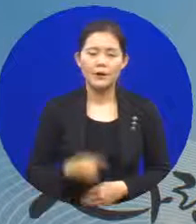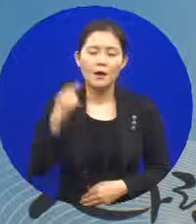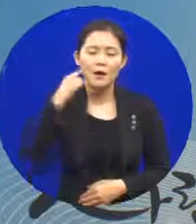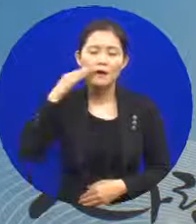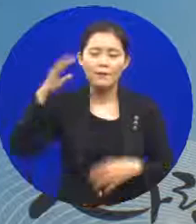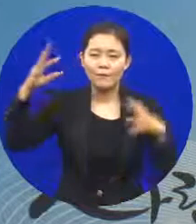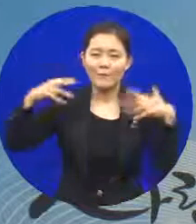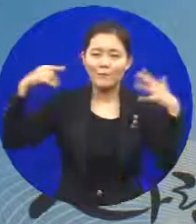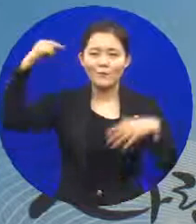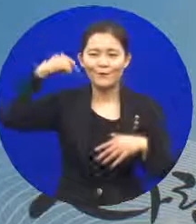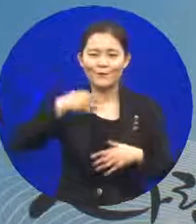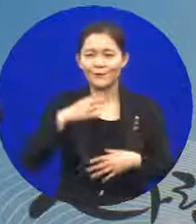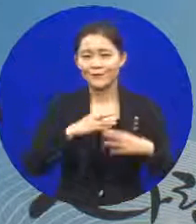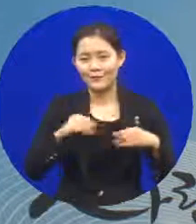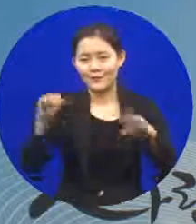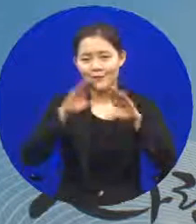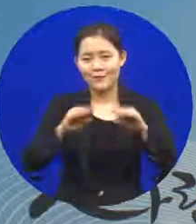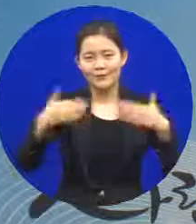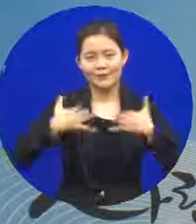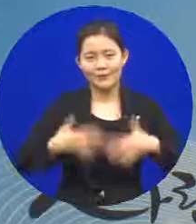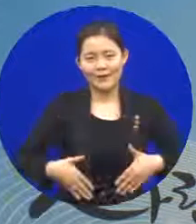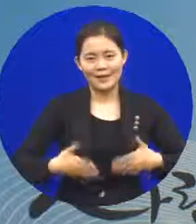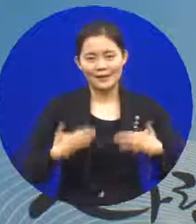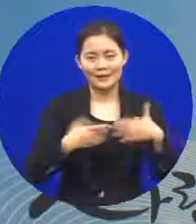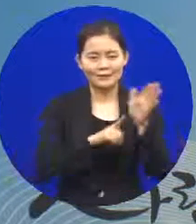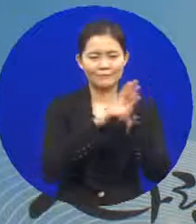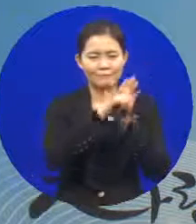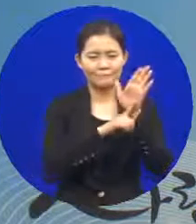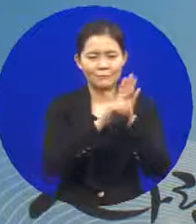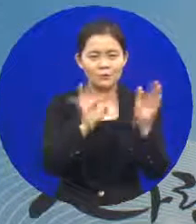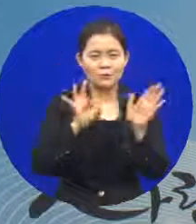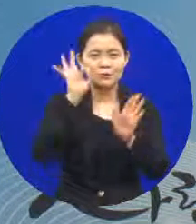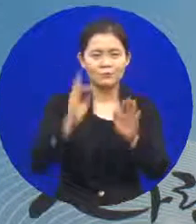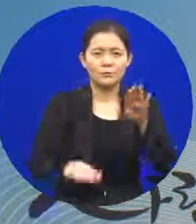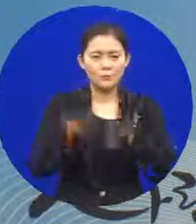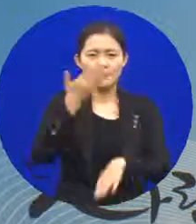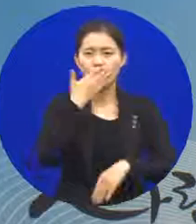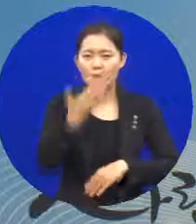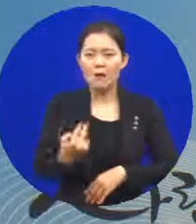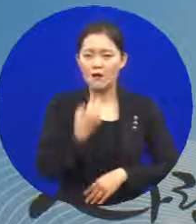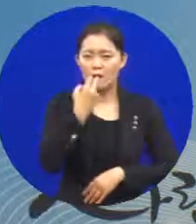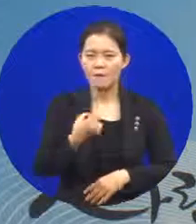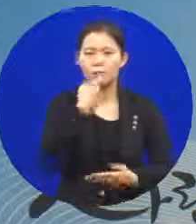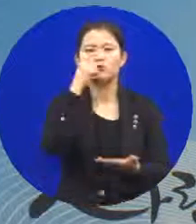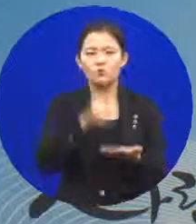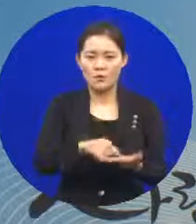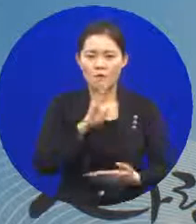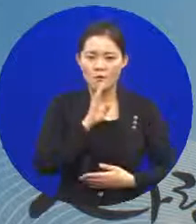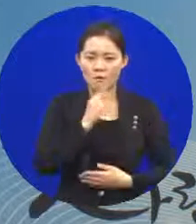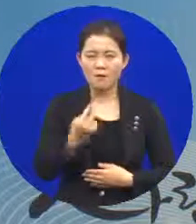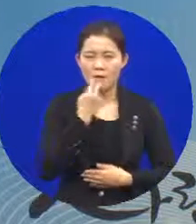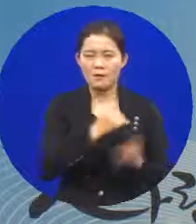볼에 닿는 바람결이 부드럽고 한결 포근해졌는데요. 일교차가 10도 이상 나는 요즘 같은 날씨가 감기 걸리기 더